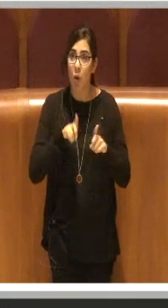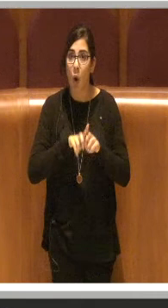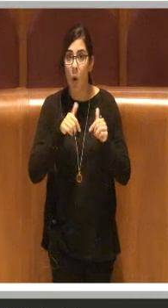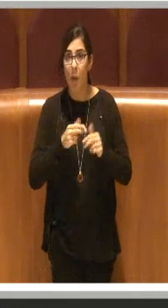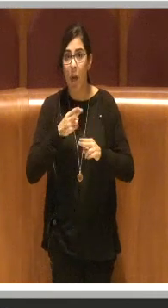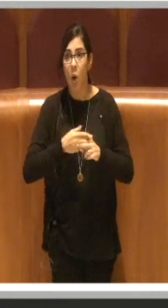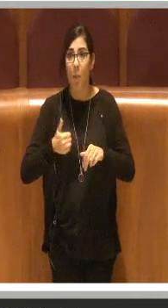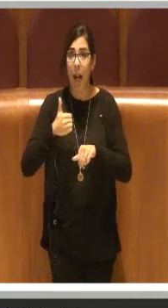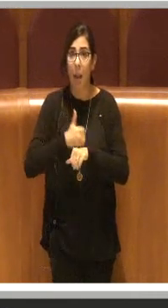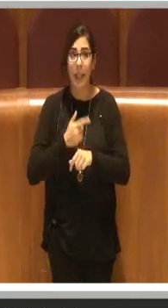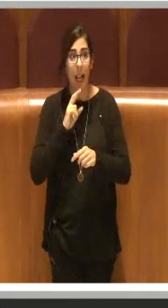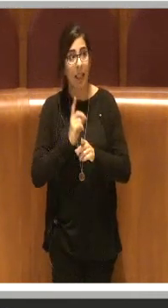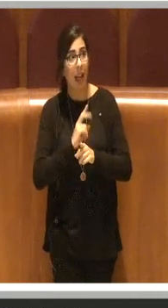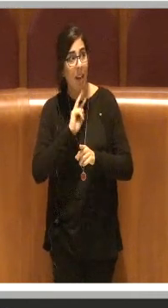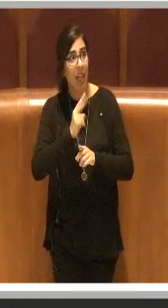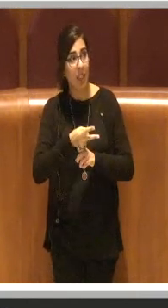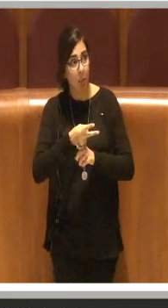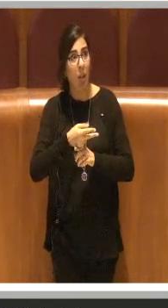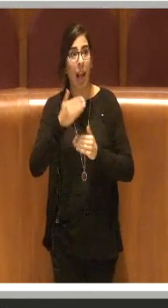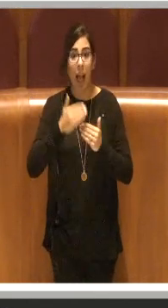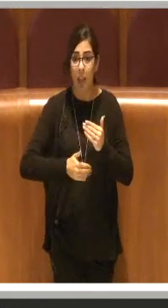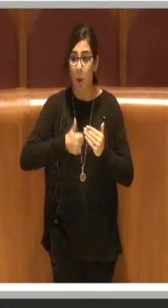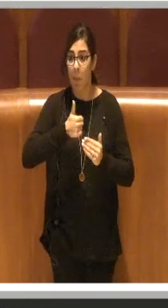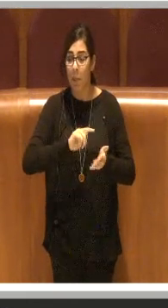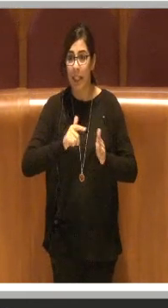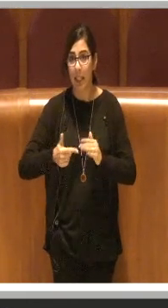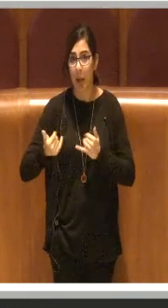risposta entro la prima settimana di dicembre